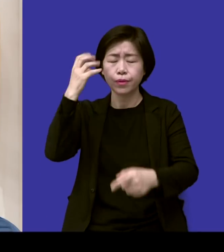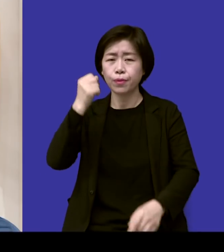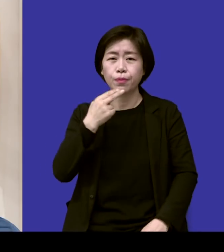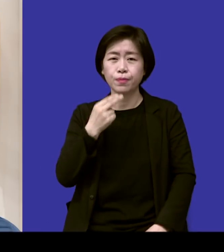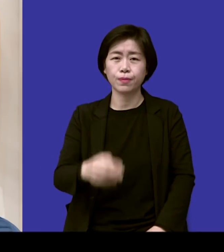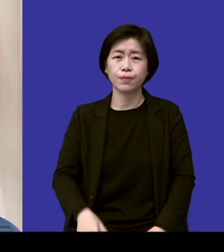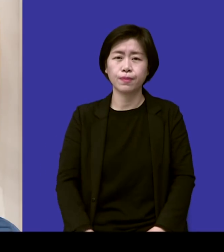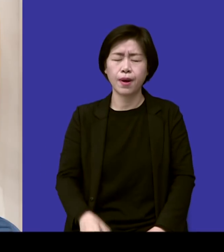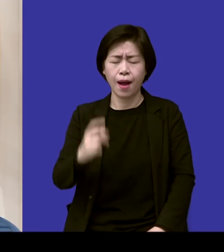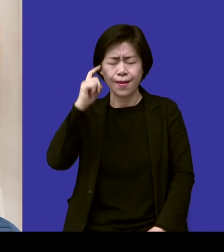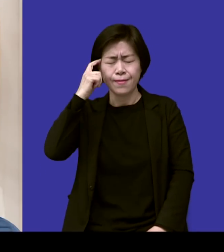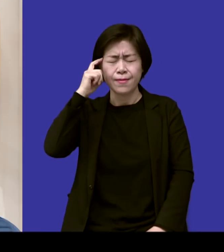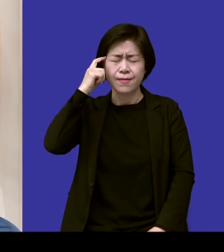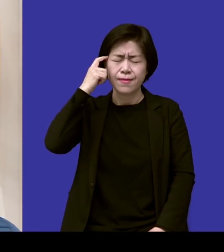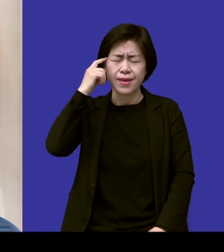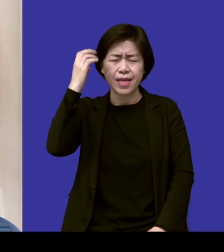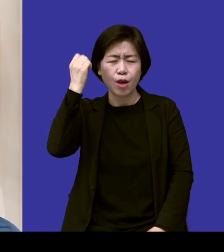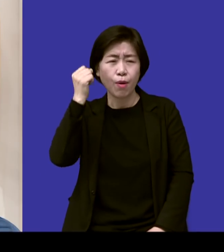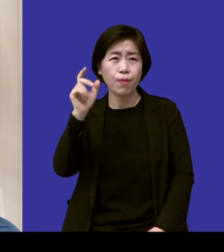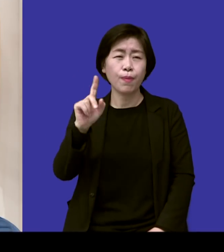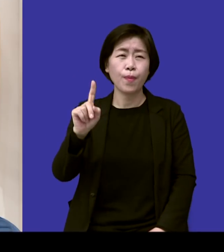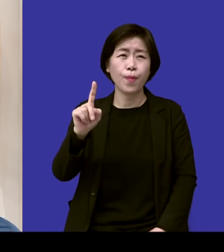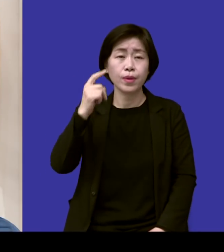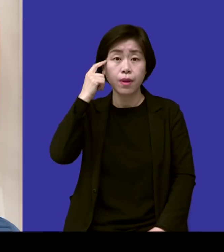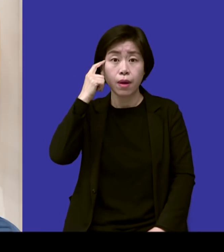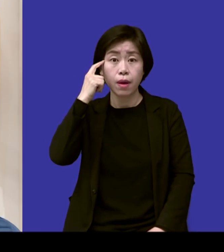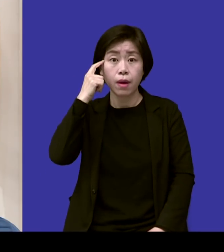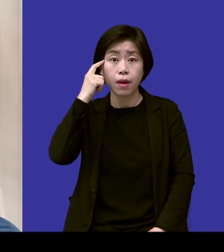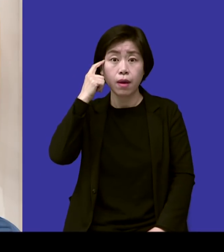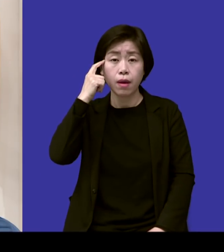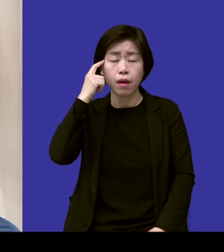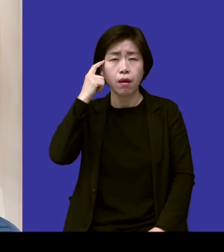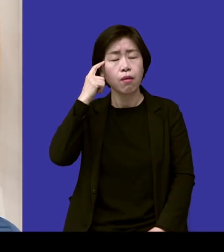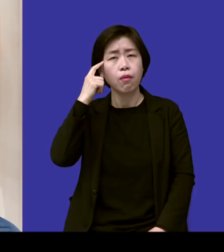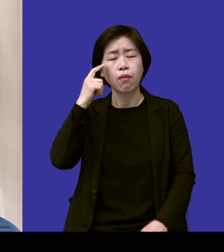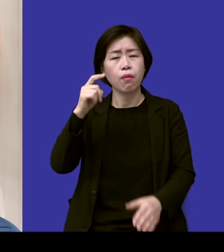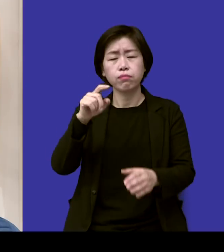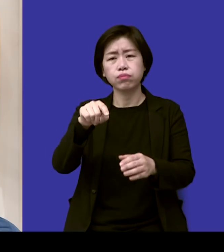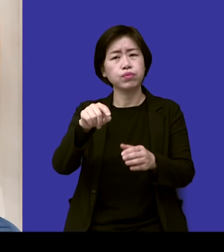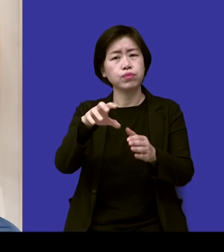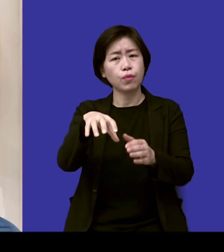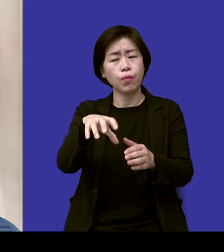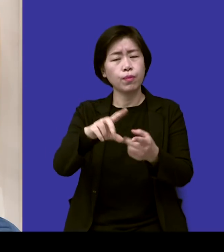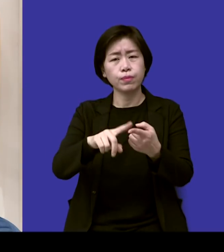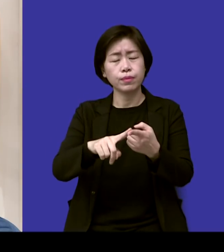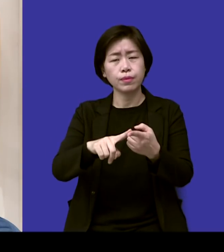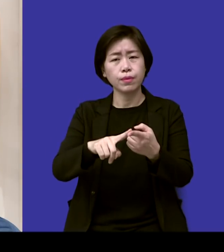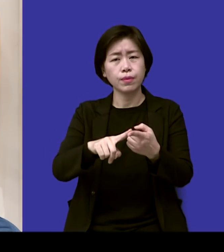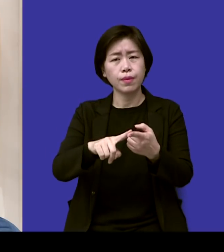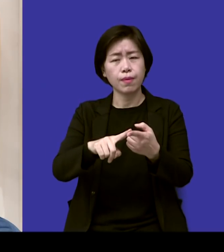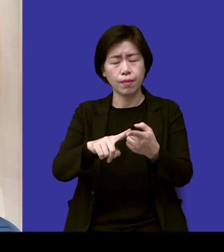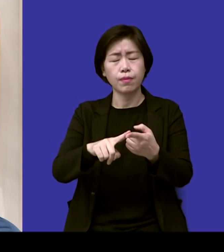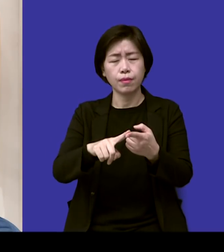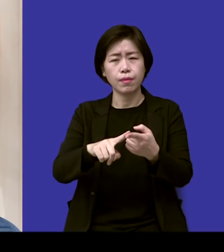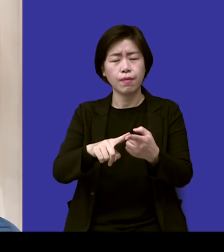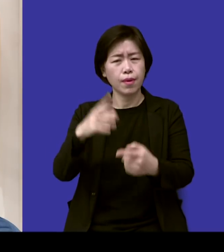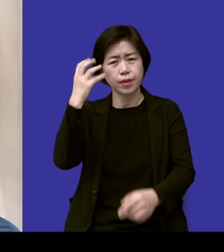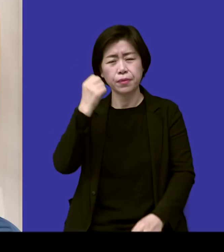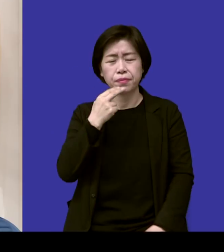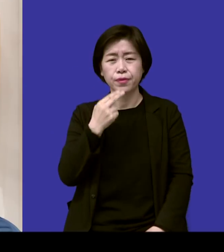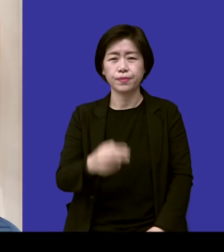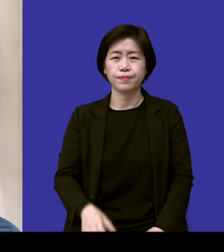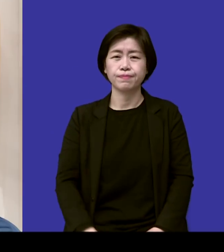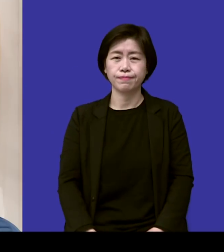머리를 써서 했는데 그 장례식에서 제가 기억이 없을 정도로 저도 좀 너무 어렸고